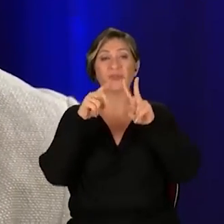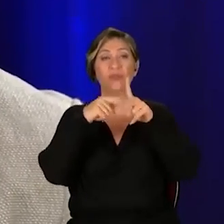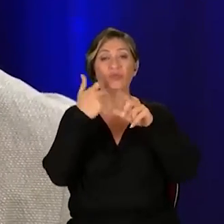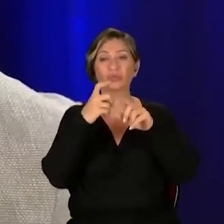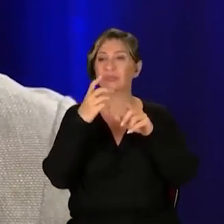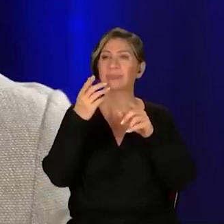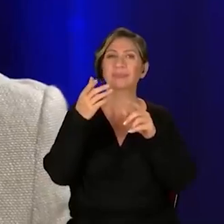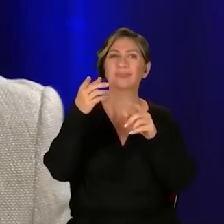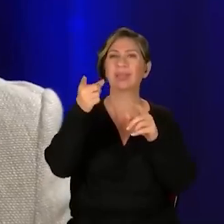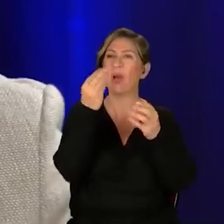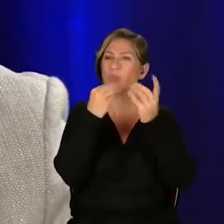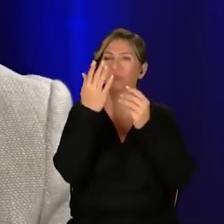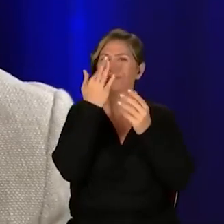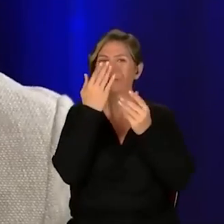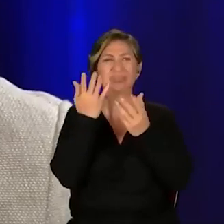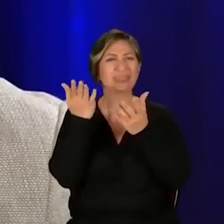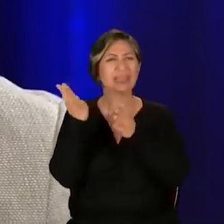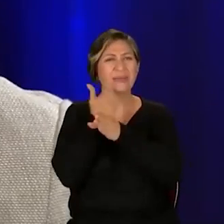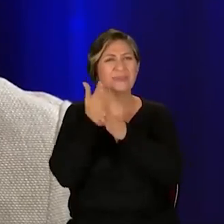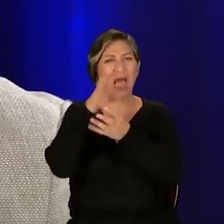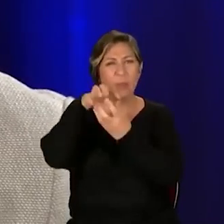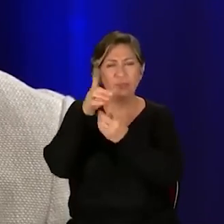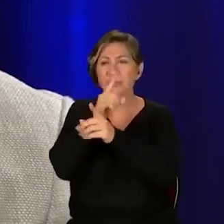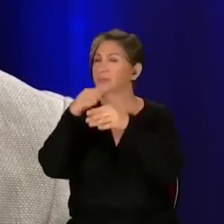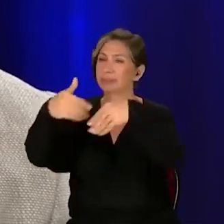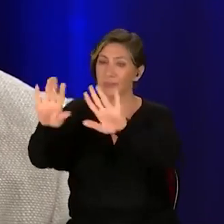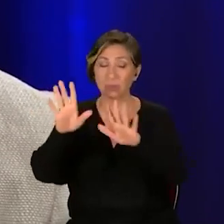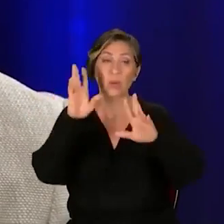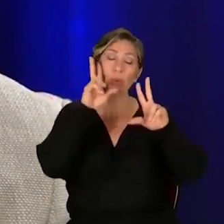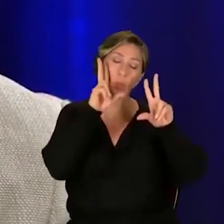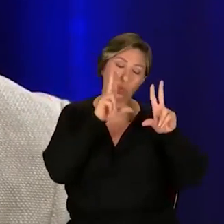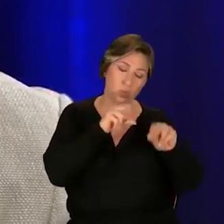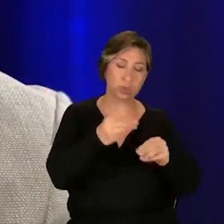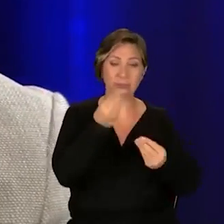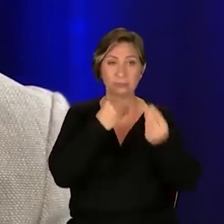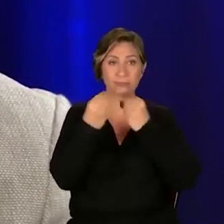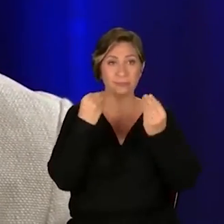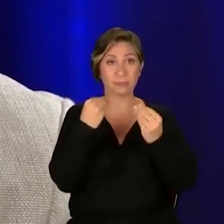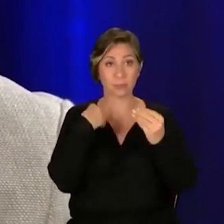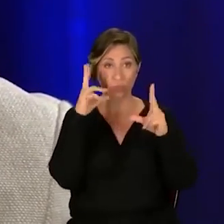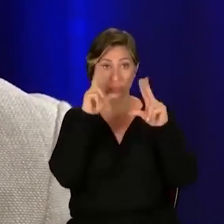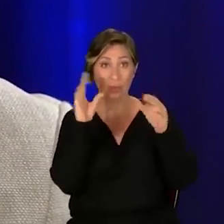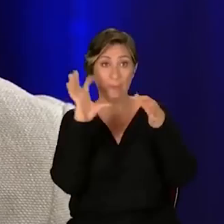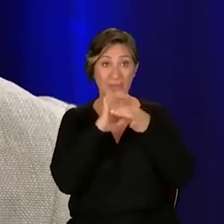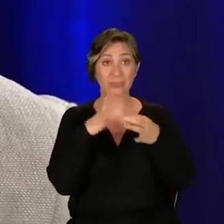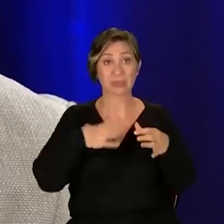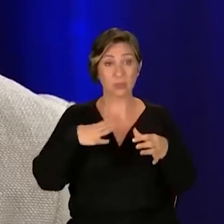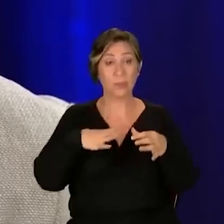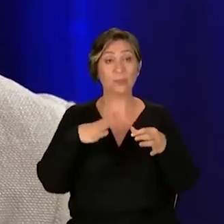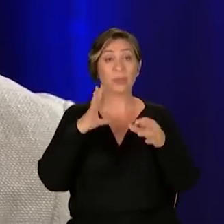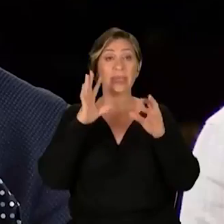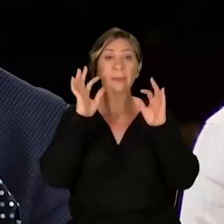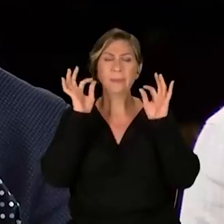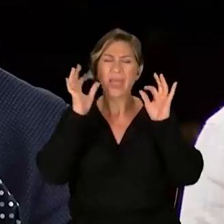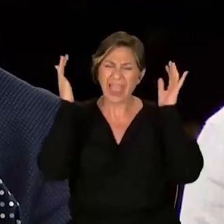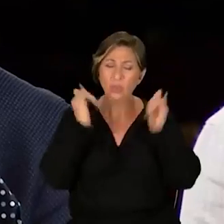abur cuburdan bırakıp sağlıklı beslenirseniz ve uykunuzu, ben uykuya getirmek istiyorum. Konumuz uyku.